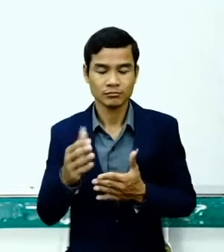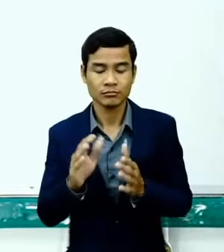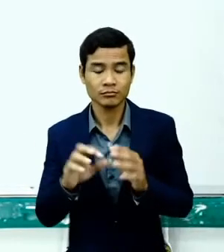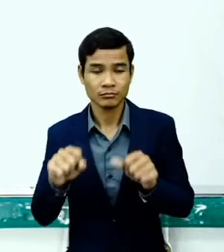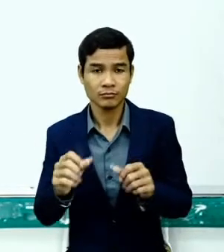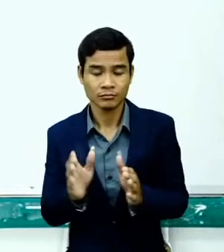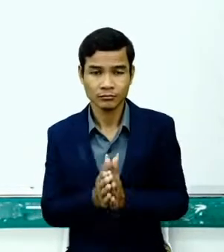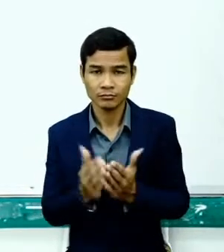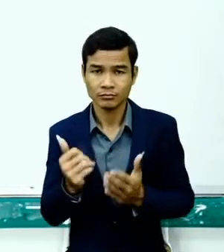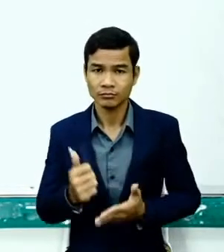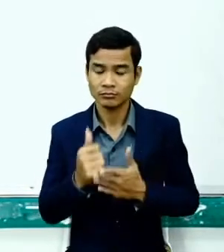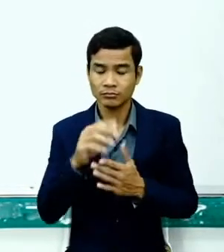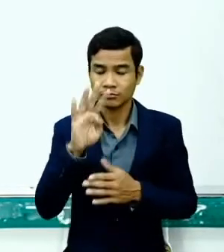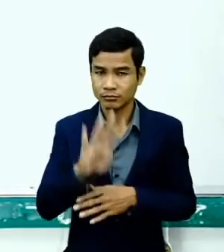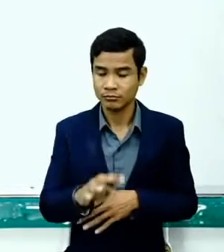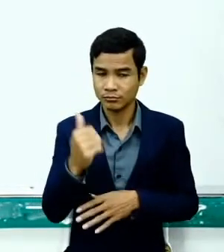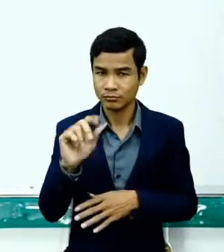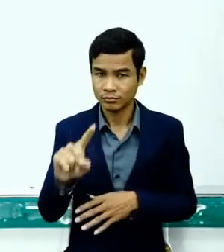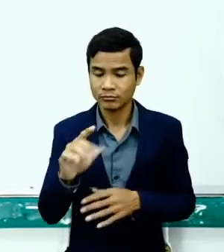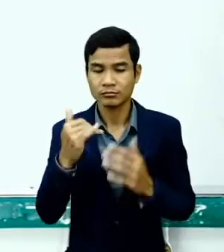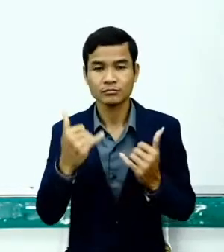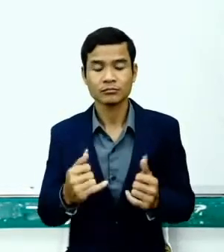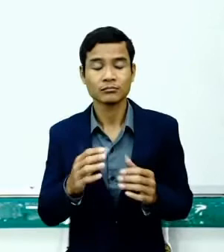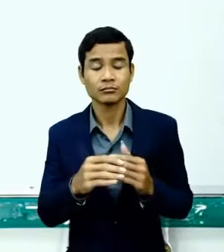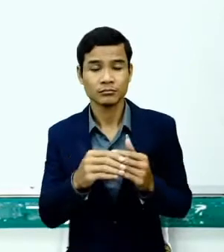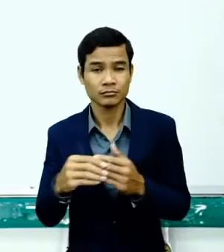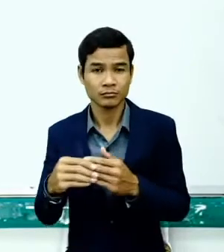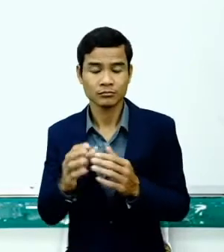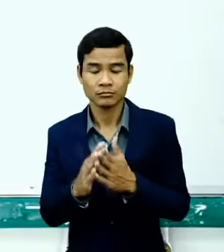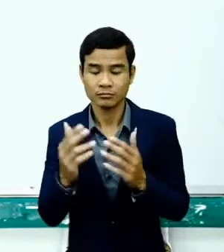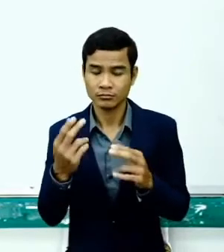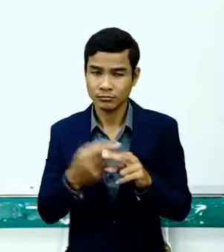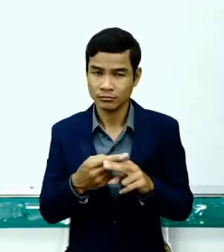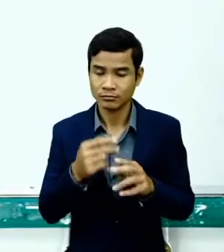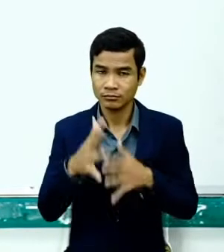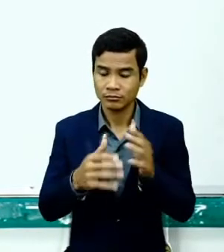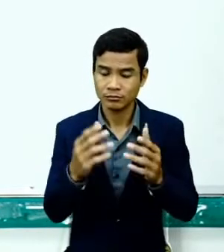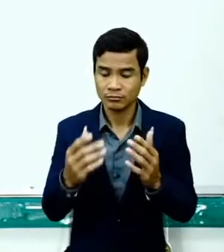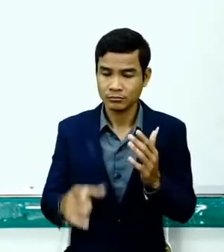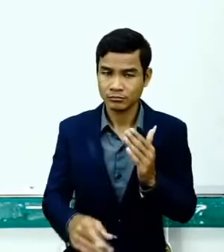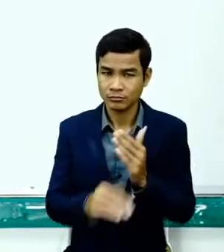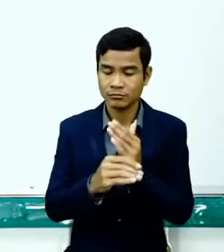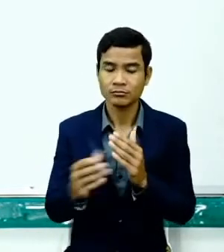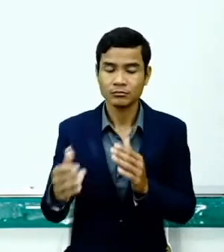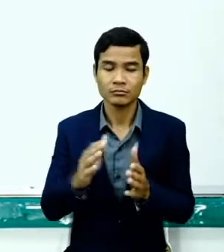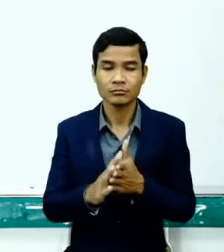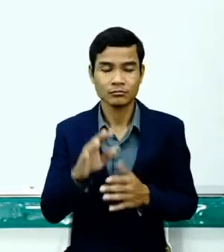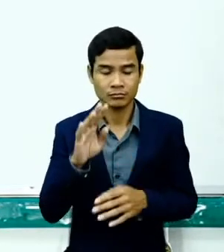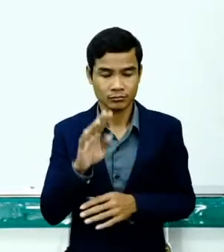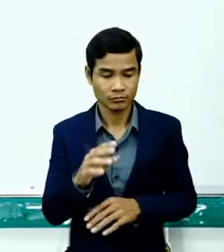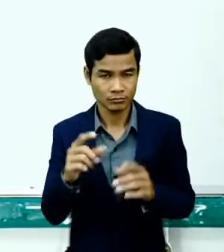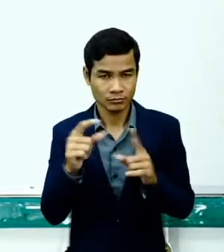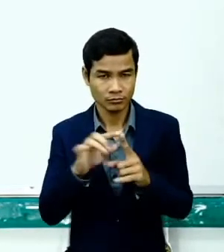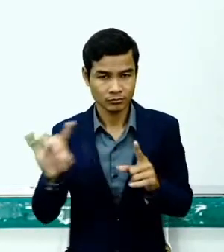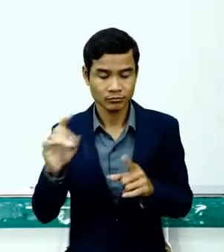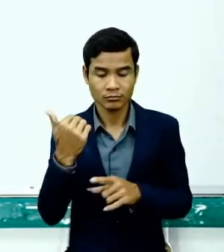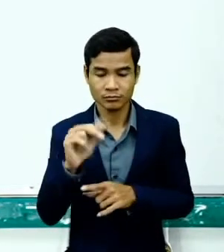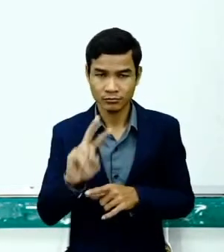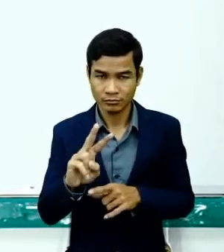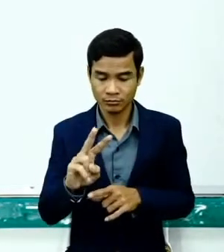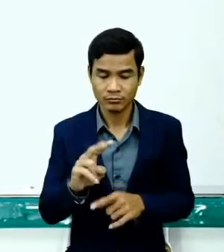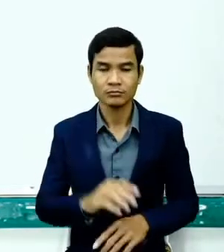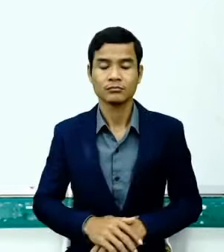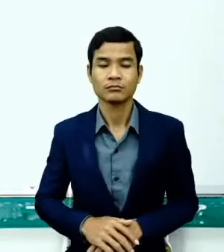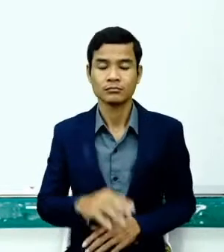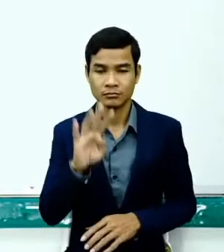ងនៅក្នុងតារាងទី1ឥឡូវនេះអ្នកគ្រូនឹងនាំកូនទៅវឹកហាត់អានបន្ថែមទៀតចាគឺការអានជៀងនៅក្នុងតារាង